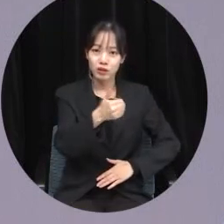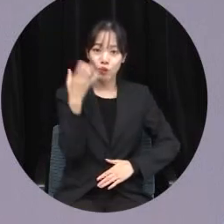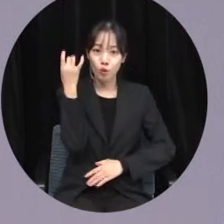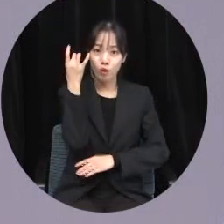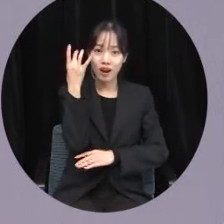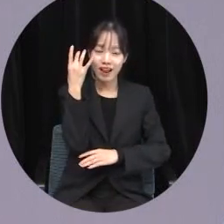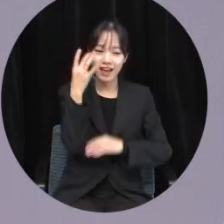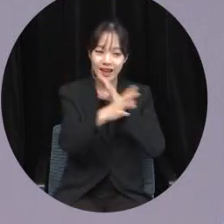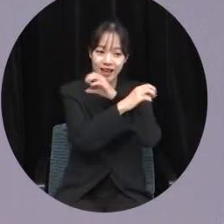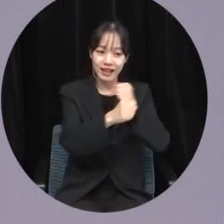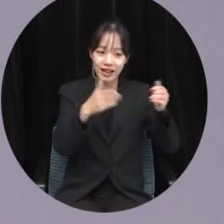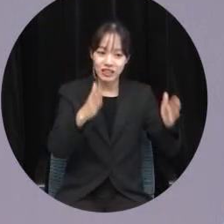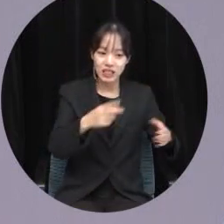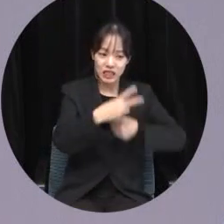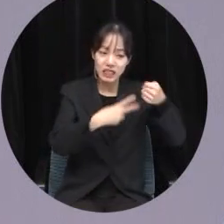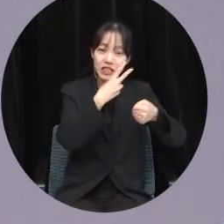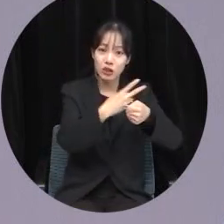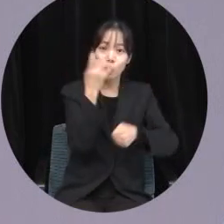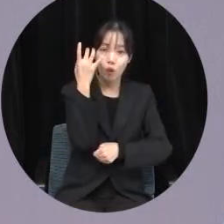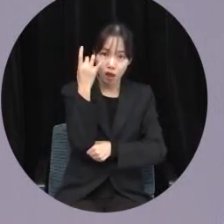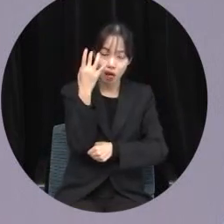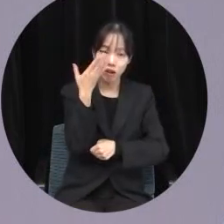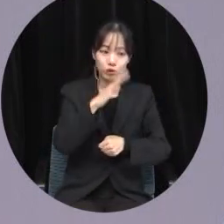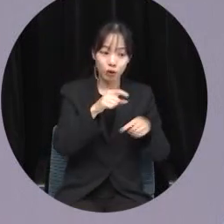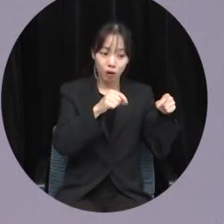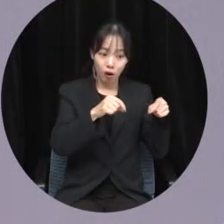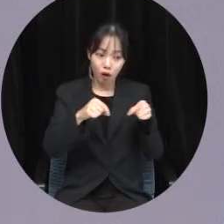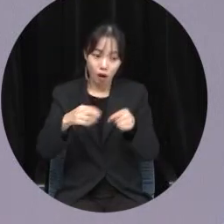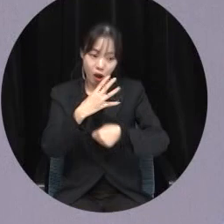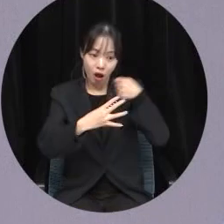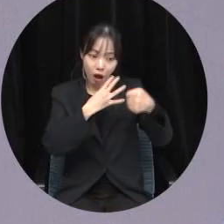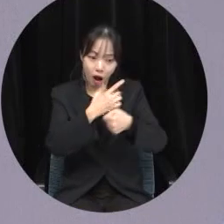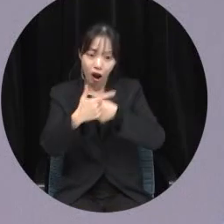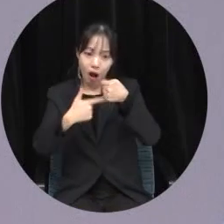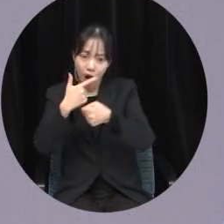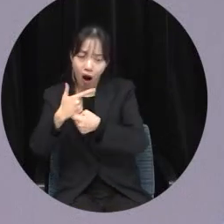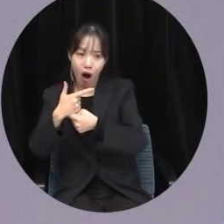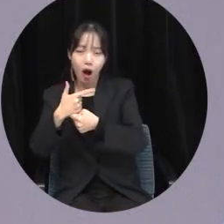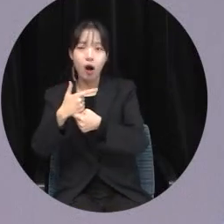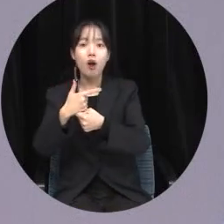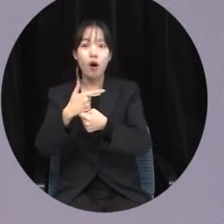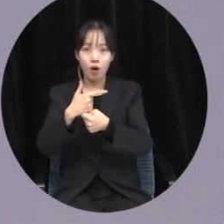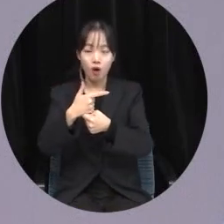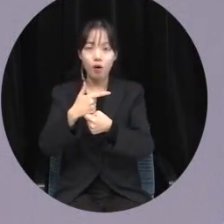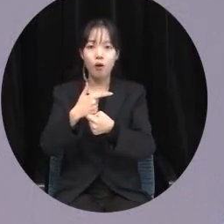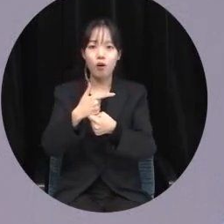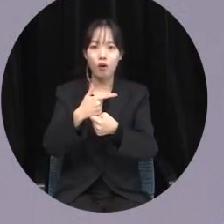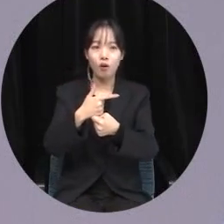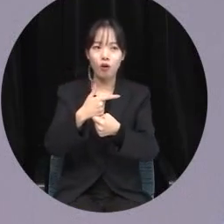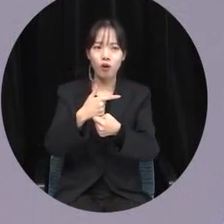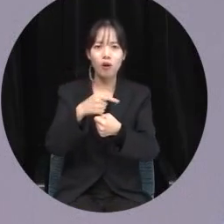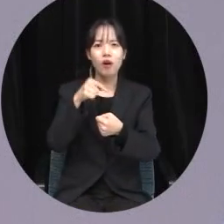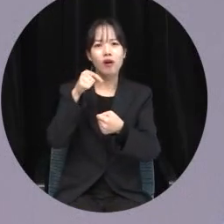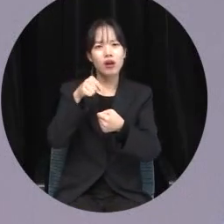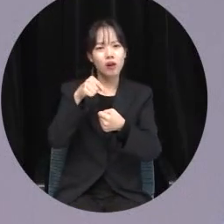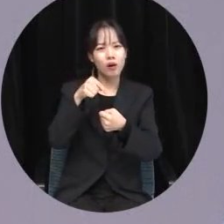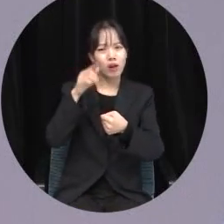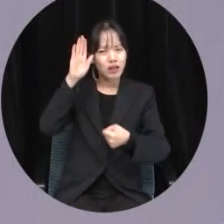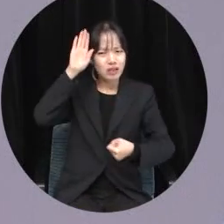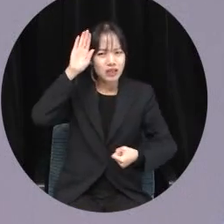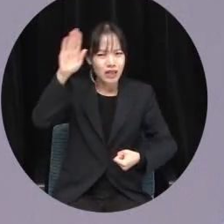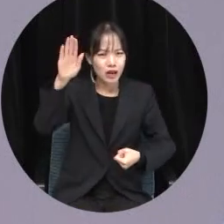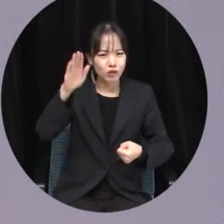이 계약 기간 이게 4년 이렇게 더 심지어는 6년 이렇게 늘어날 거라고 생각하고 전세 가격을 올릴 수밖에